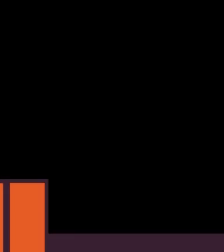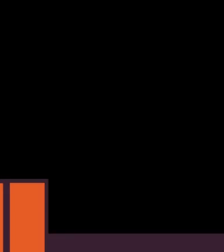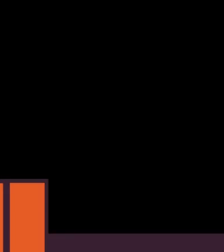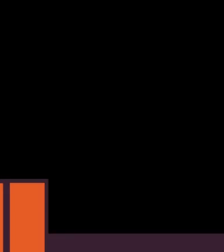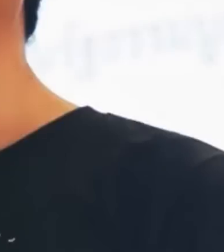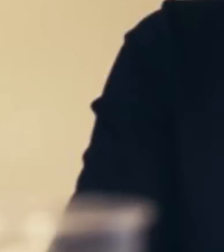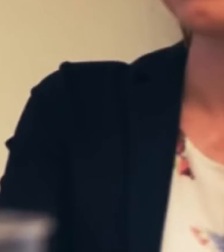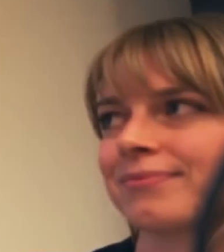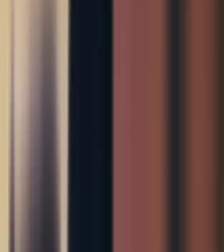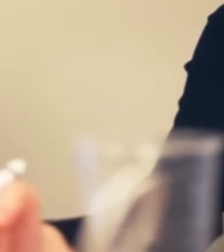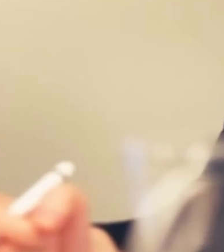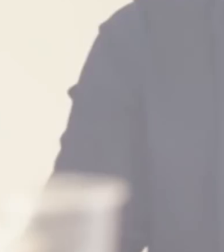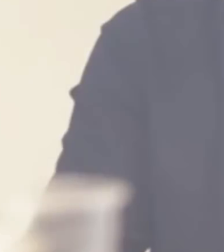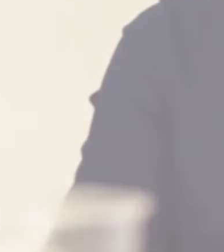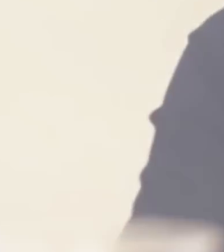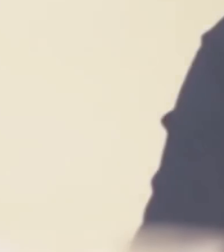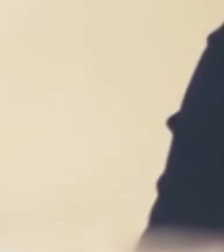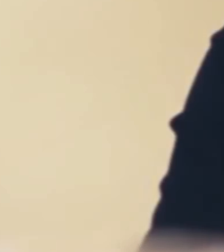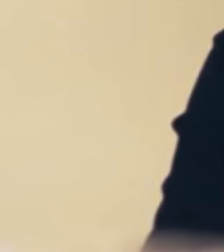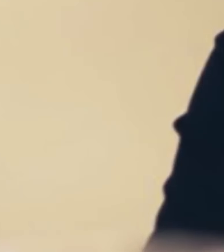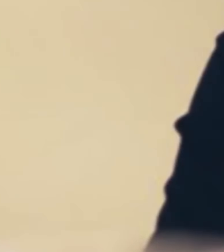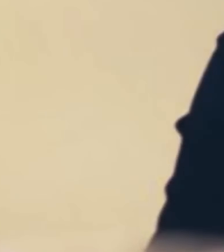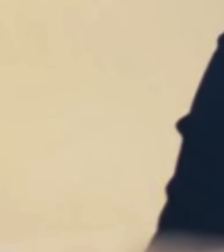เธเย